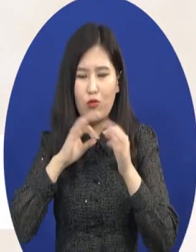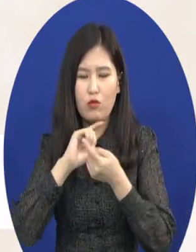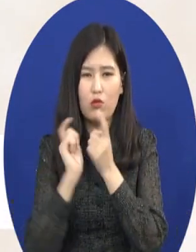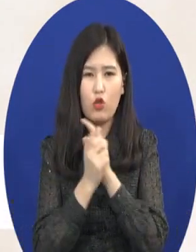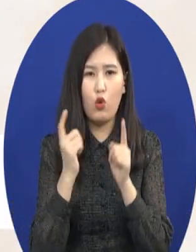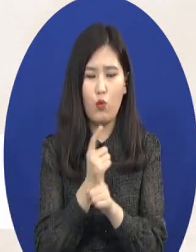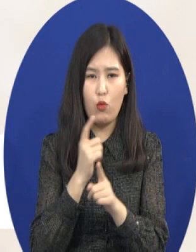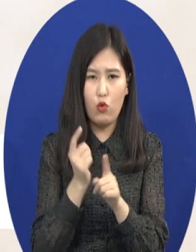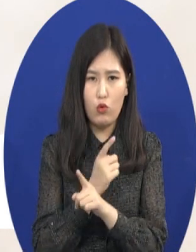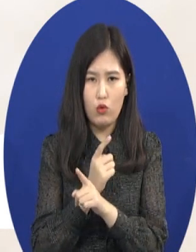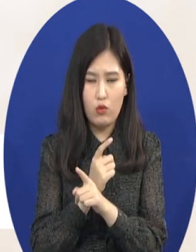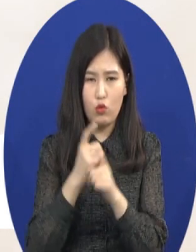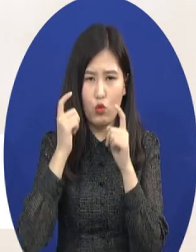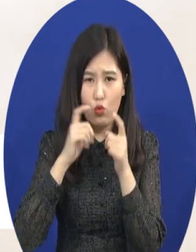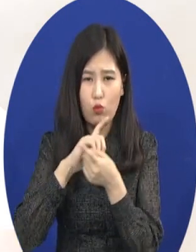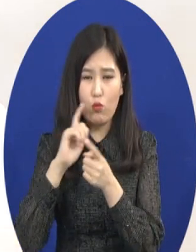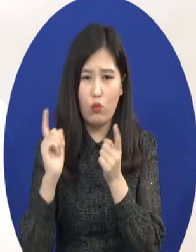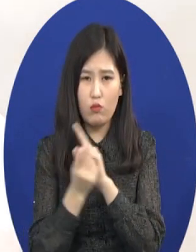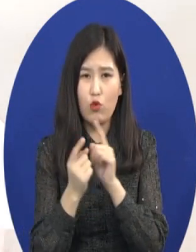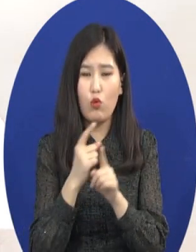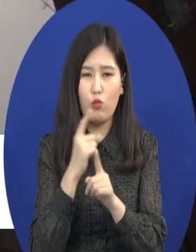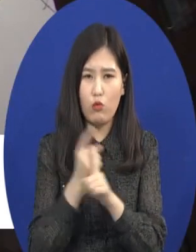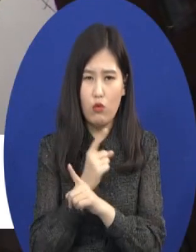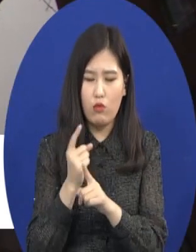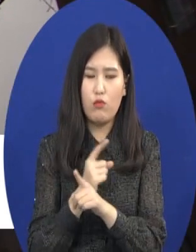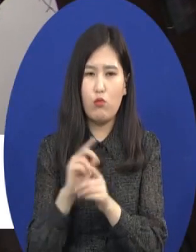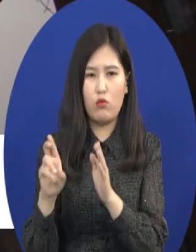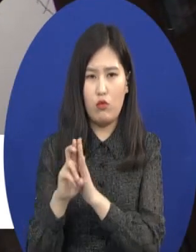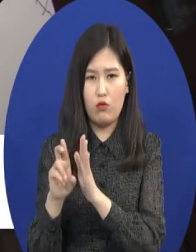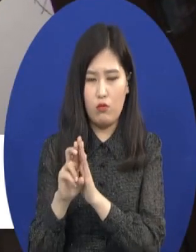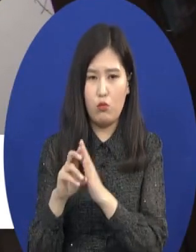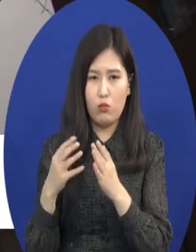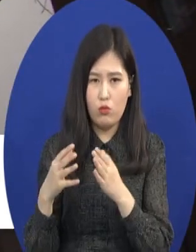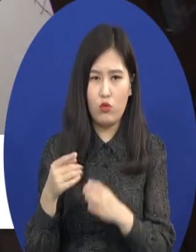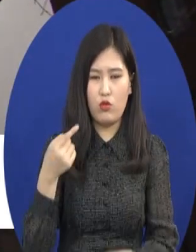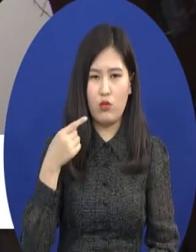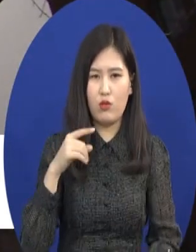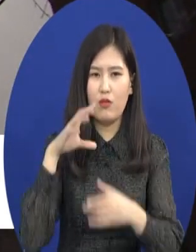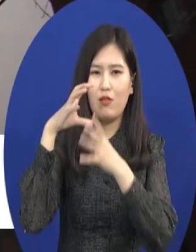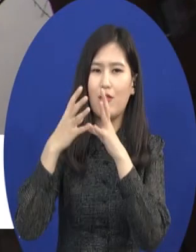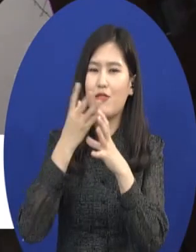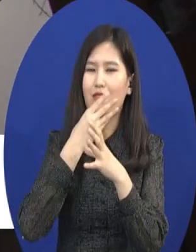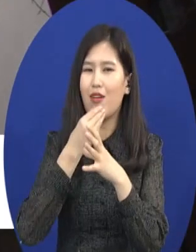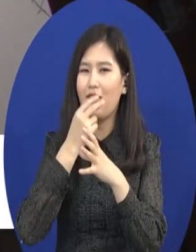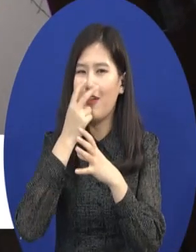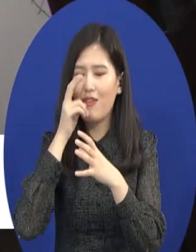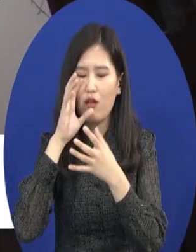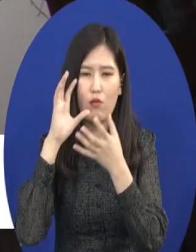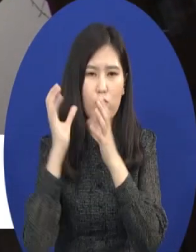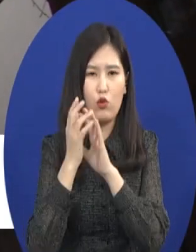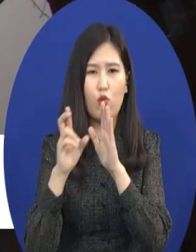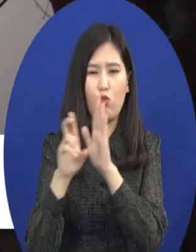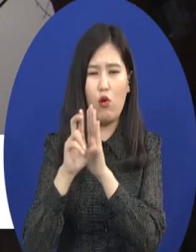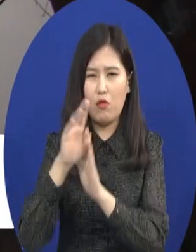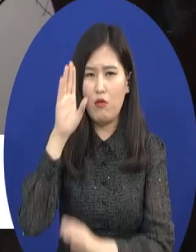эрсдэлтэй. Тэрч бүхэл тэдний ертөнцийг үзэх үзэл суртал нь өөрчлөгдөх аюултай гэдгийг судлаачид хэлж байгаа маа. 8 настай хүүгийн ээж пүрүвсүрэн хэлэхдээ яг үн